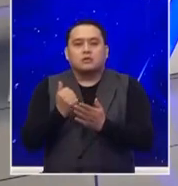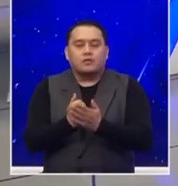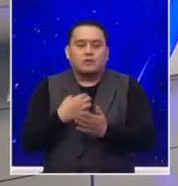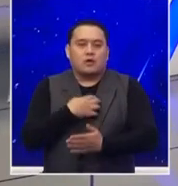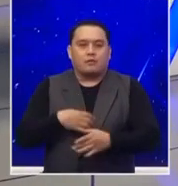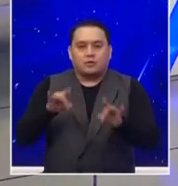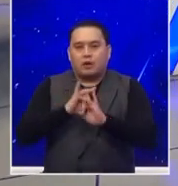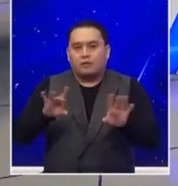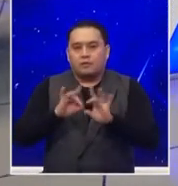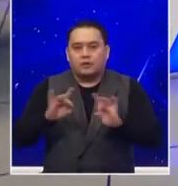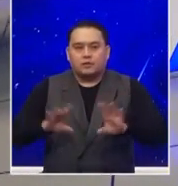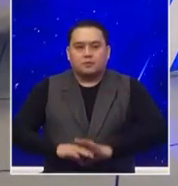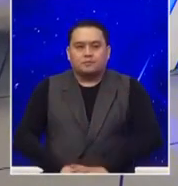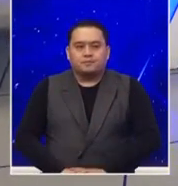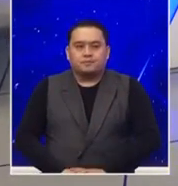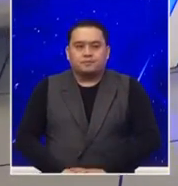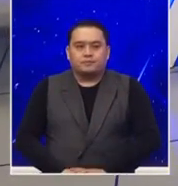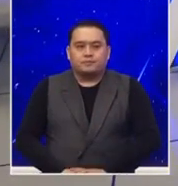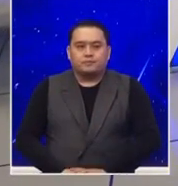начале выпуска коротко о самом важном.